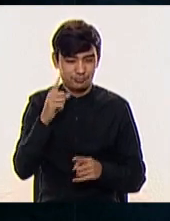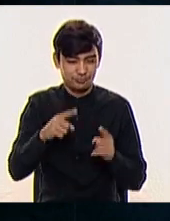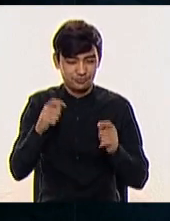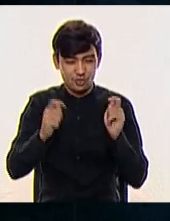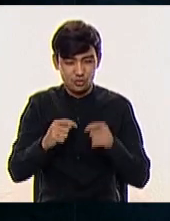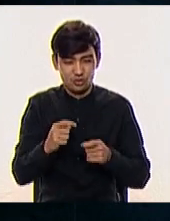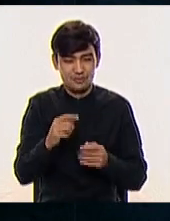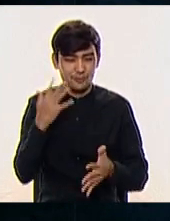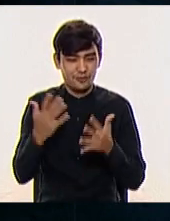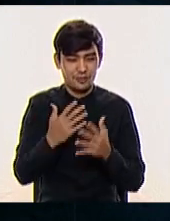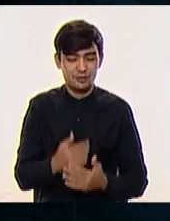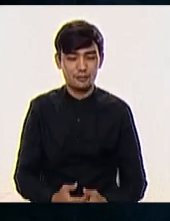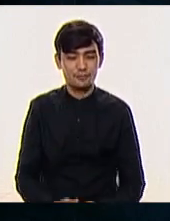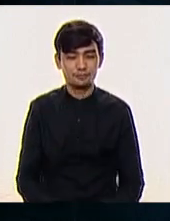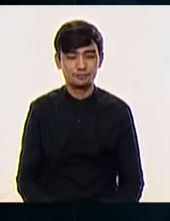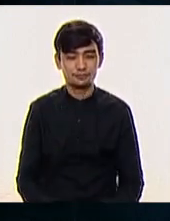и порывы ветра.